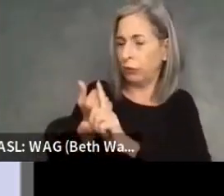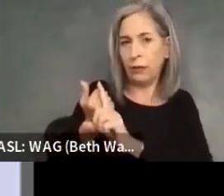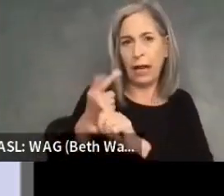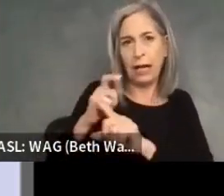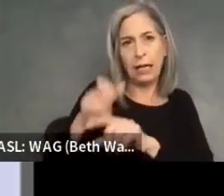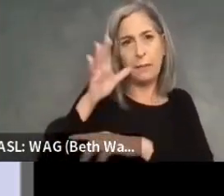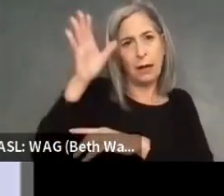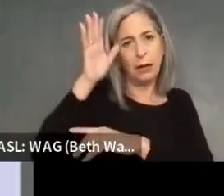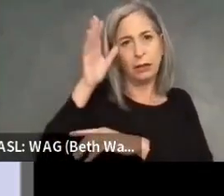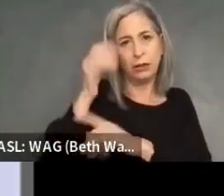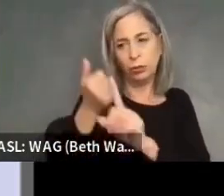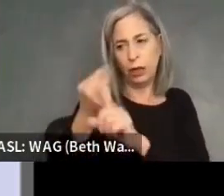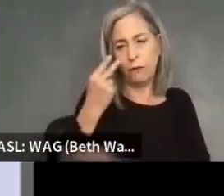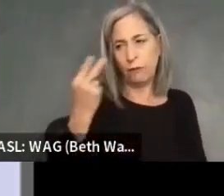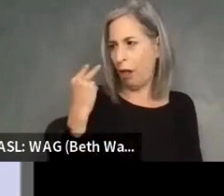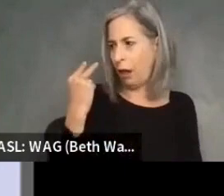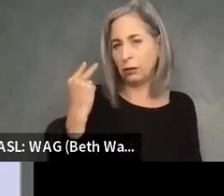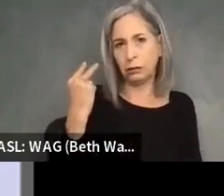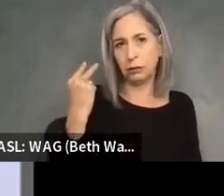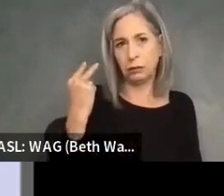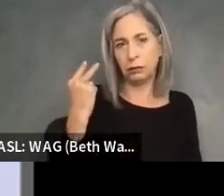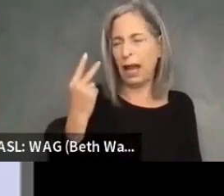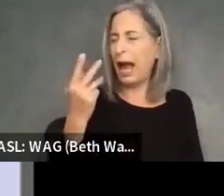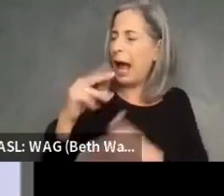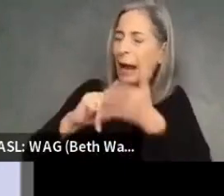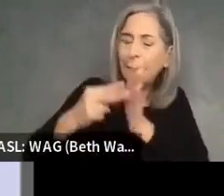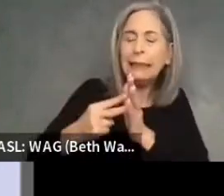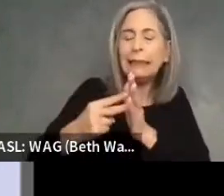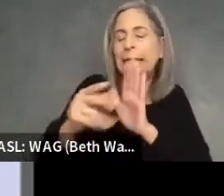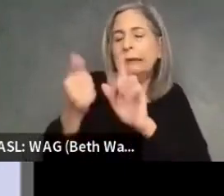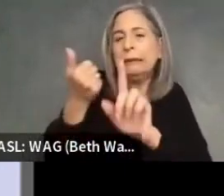接下来我会给你们解释一下这个整个流程。